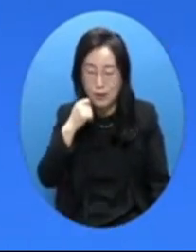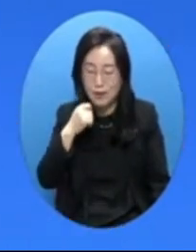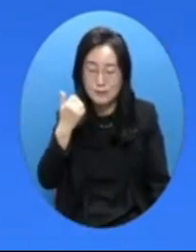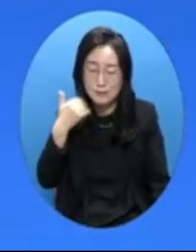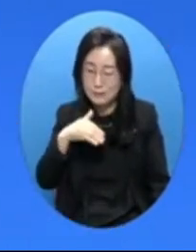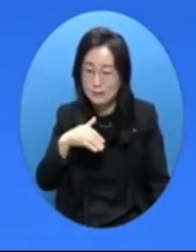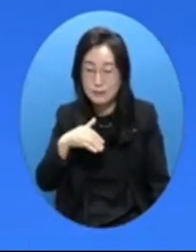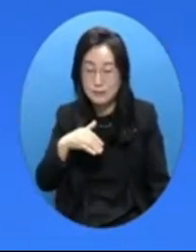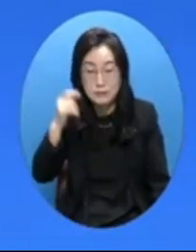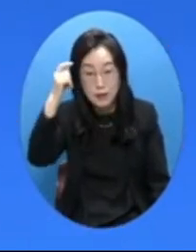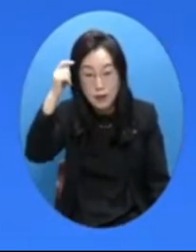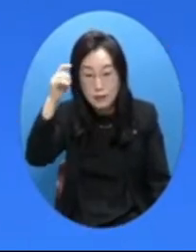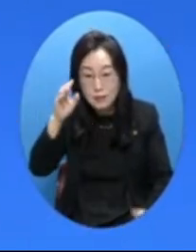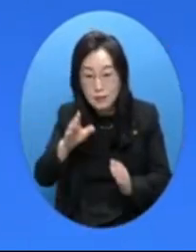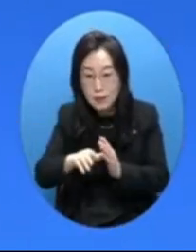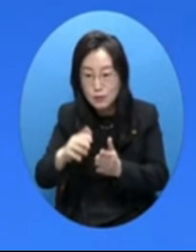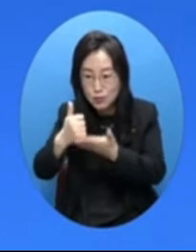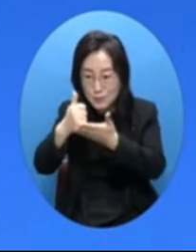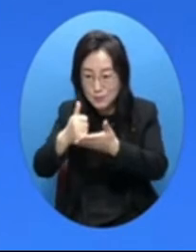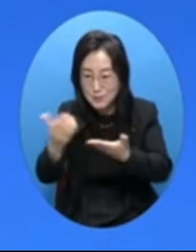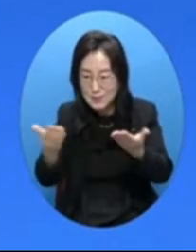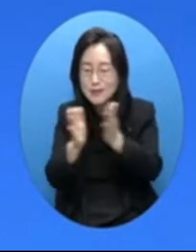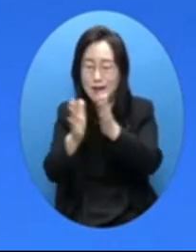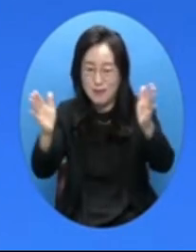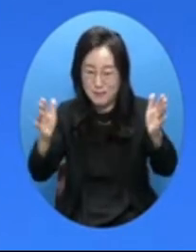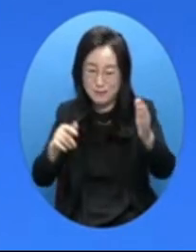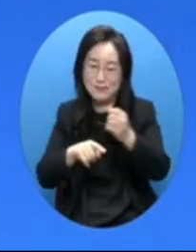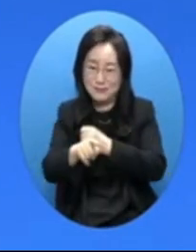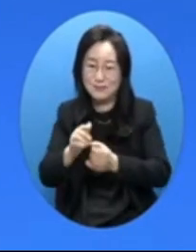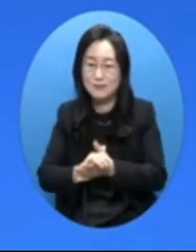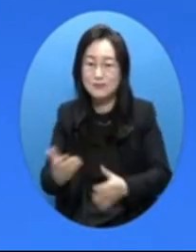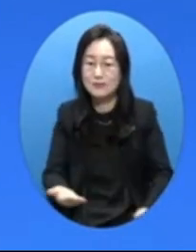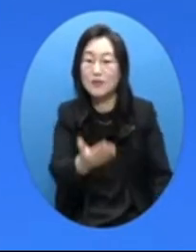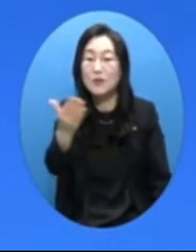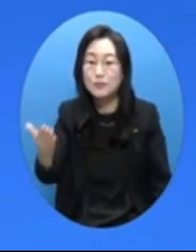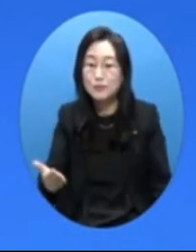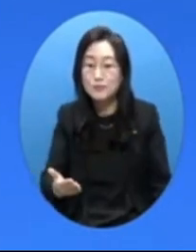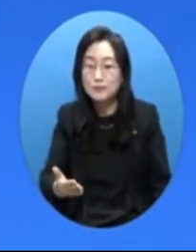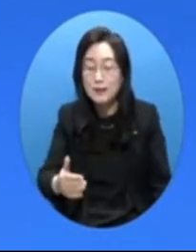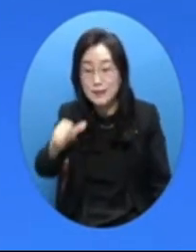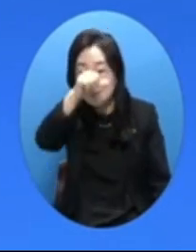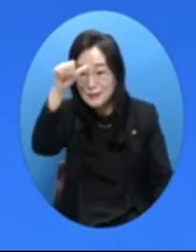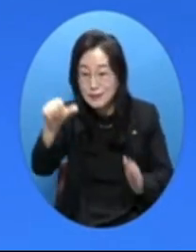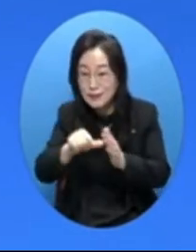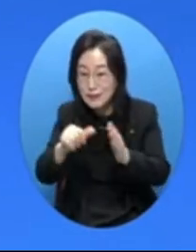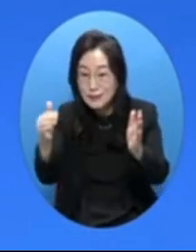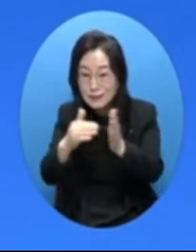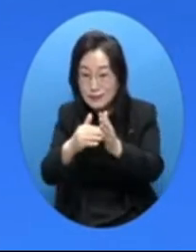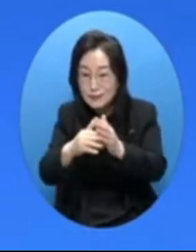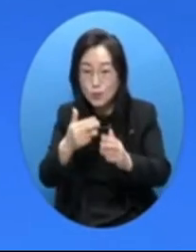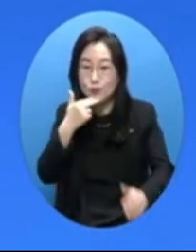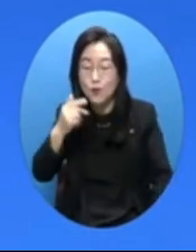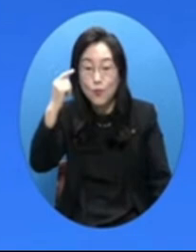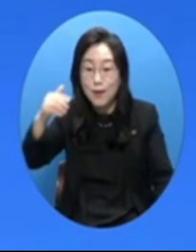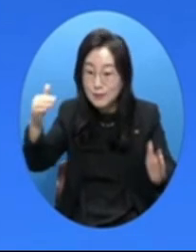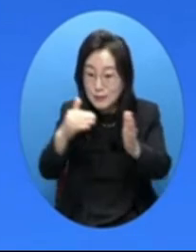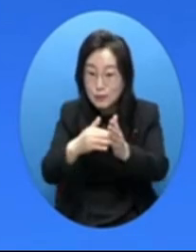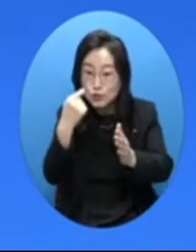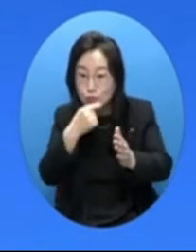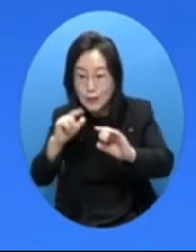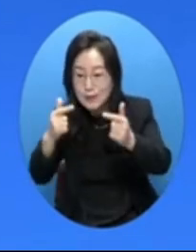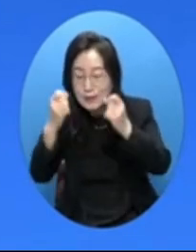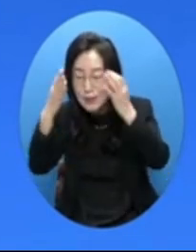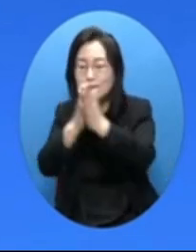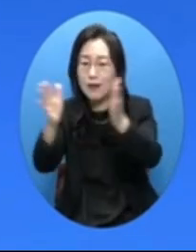끝났습니다 할 그때 주님 일을 시작하시는 것입니다 여러분 우리 인생의 끝은 없습니다 왜 끝이 새로운 시작이기 때문에